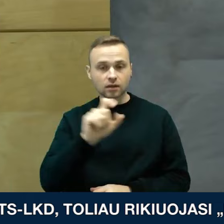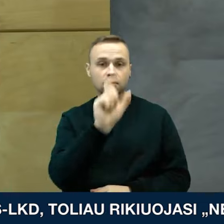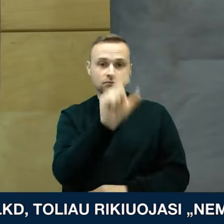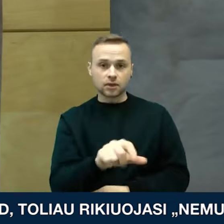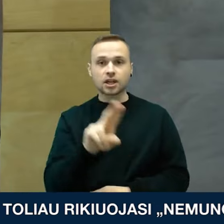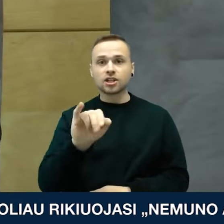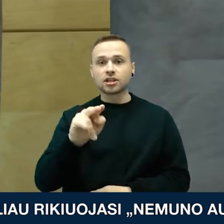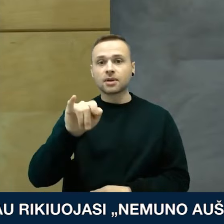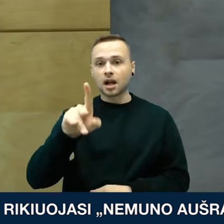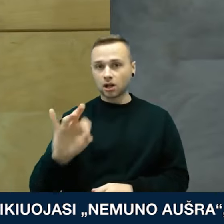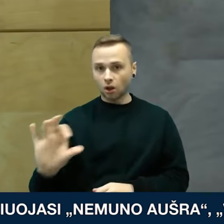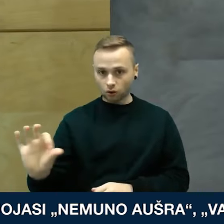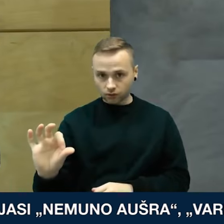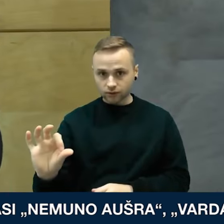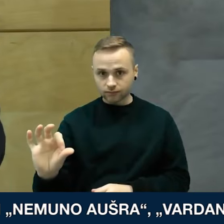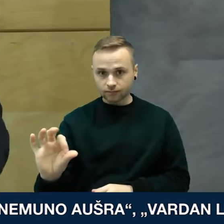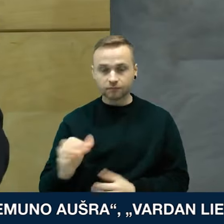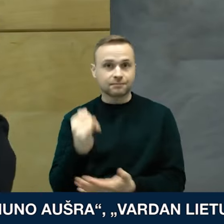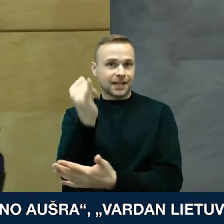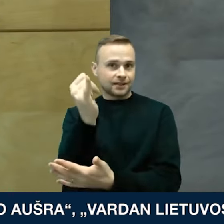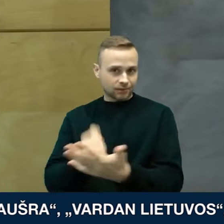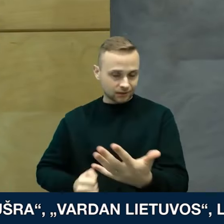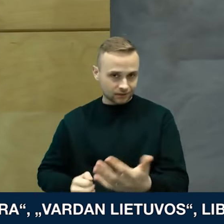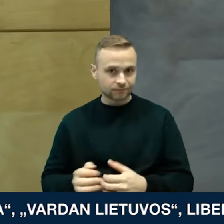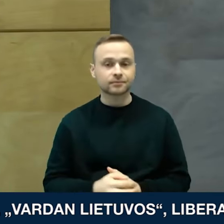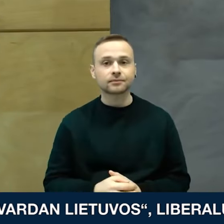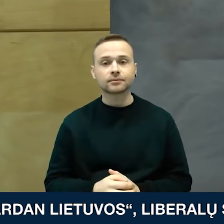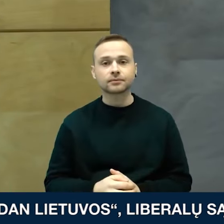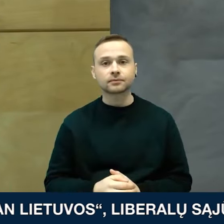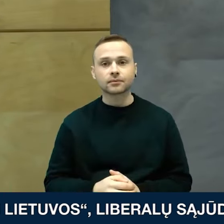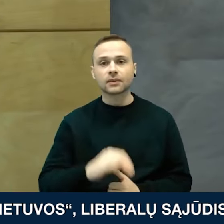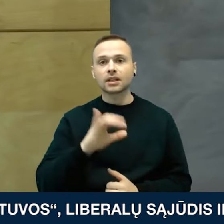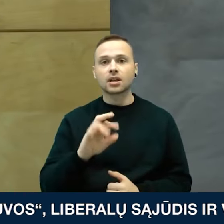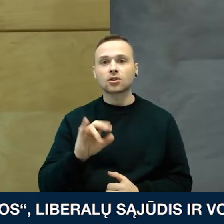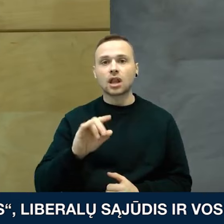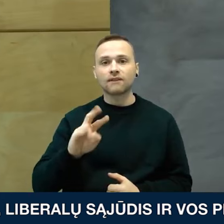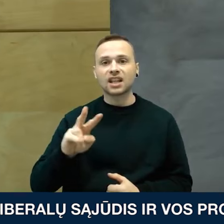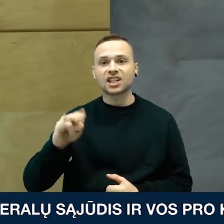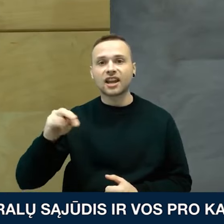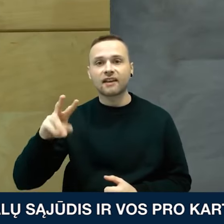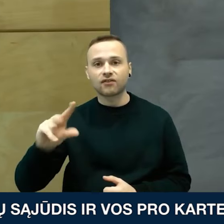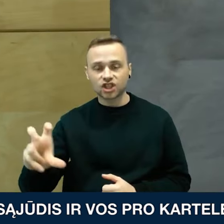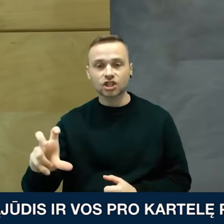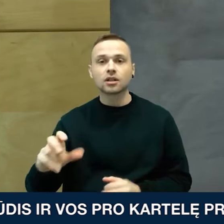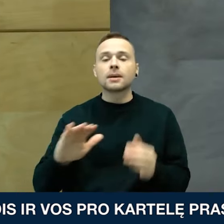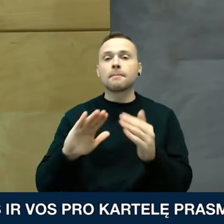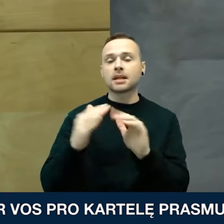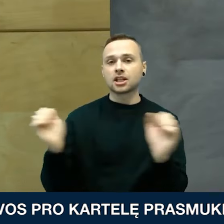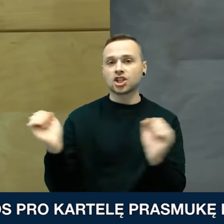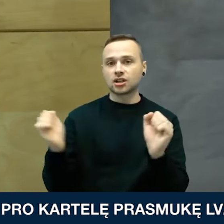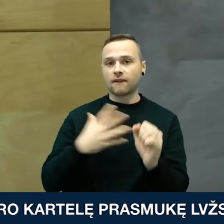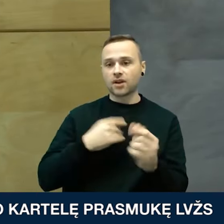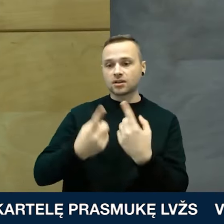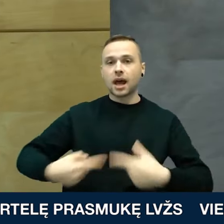Žiemgalos, tik neatsimenu, kurioje dabar, atsiprašau. Jaroslav Narkevič išrinktas Šalčininkų Vilniaus